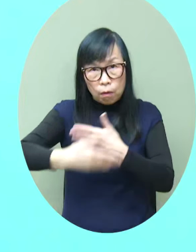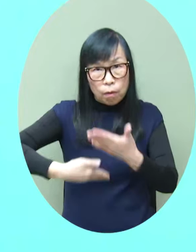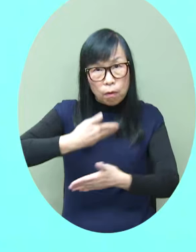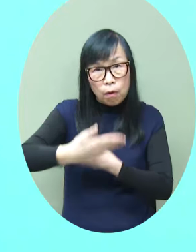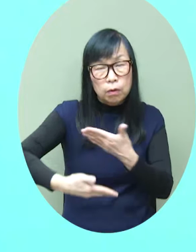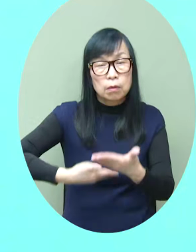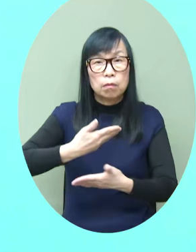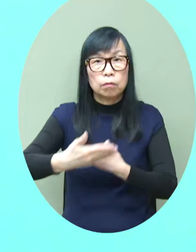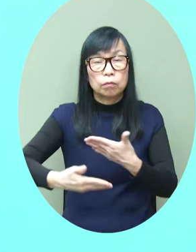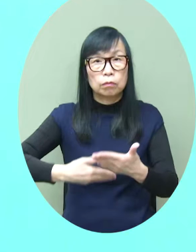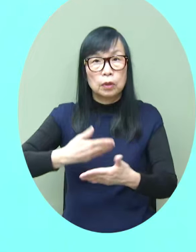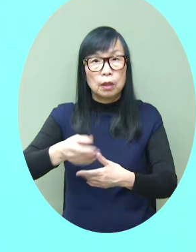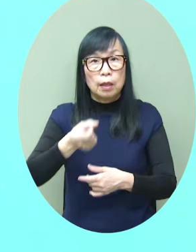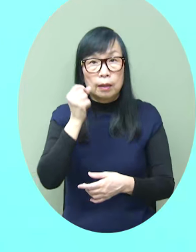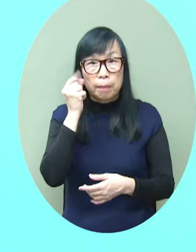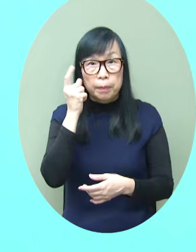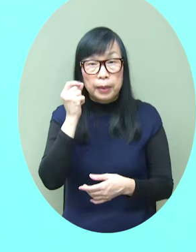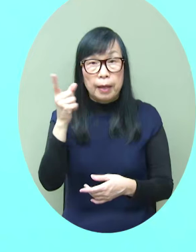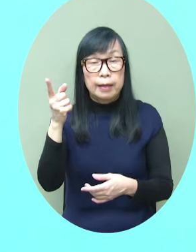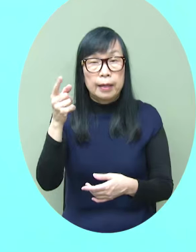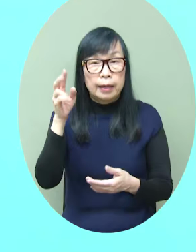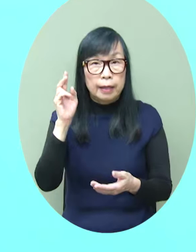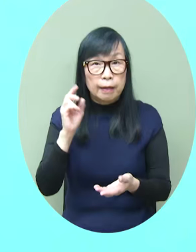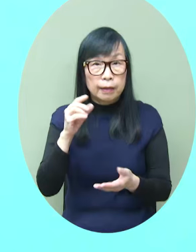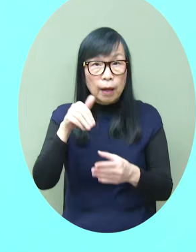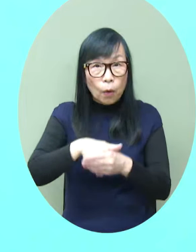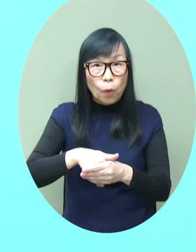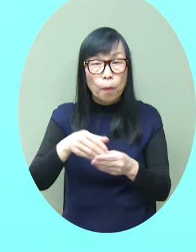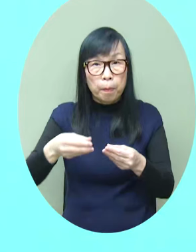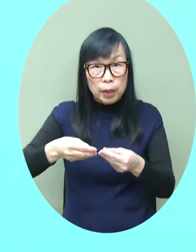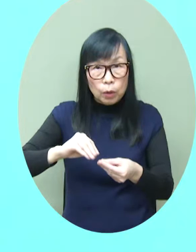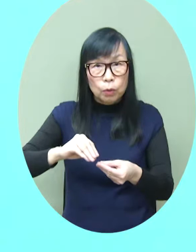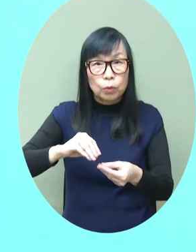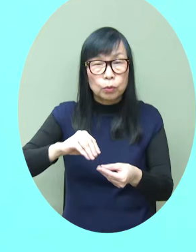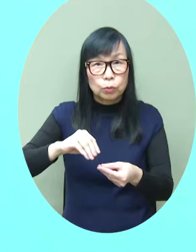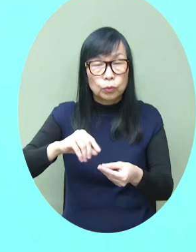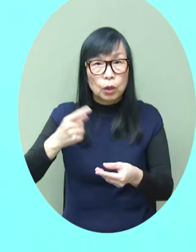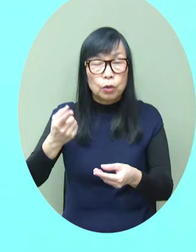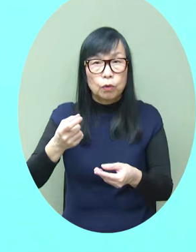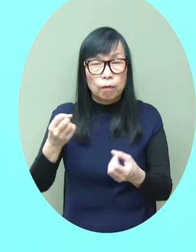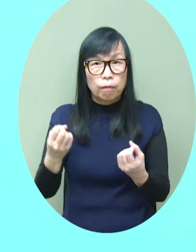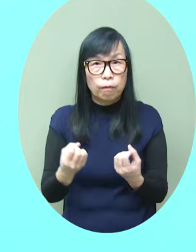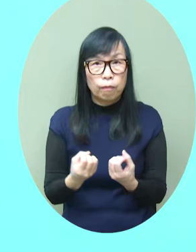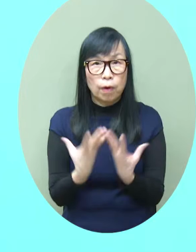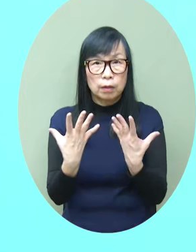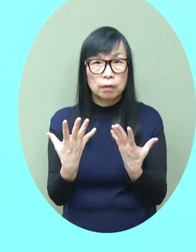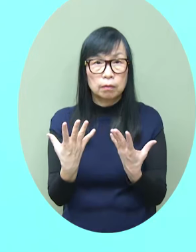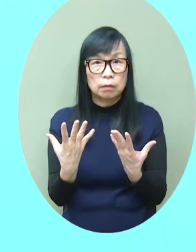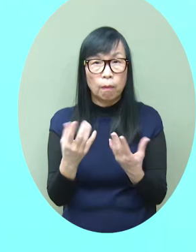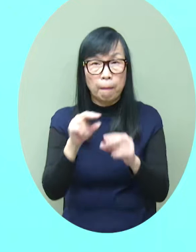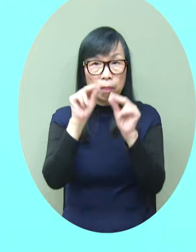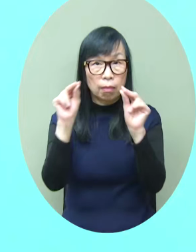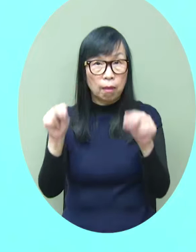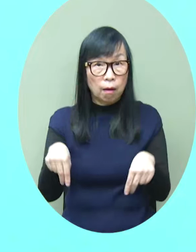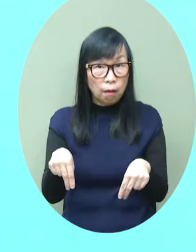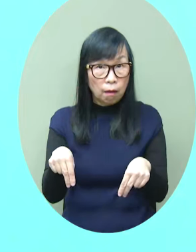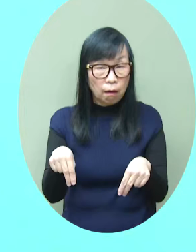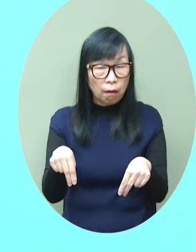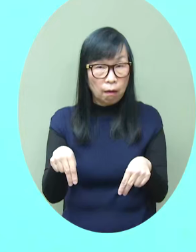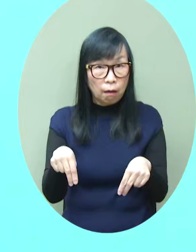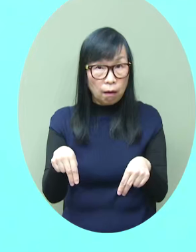邊，即係特別喺當天。投票日當天，如果係出現咗一啲嘅問題咧，亦都係